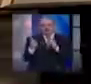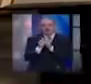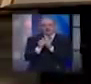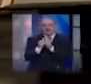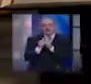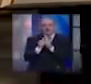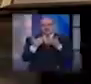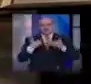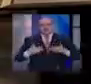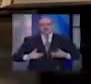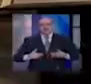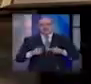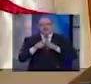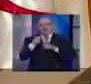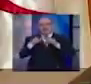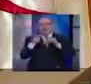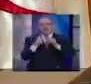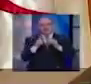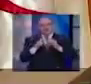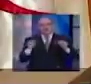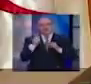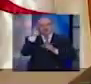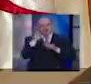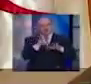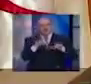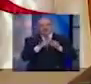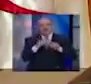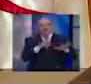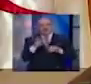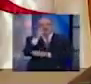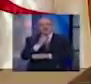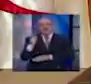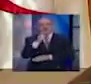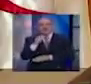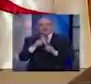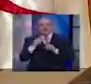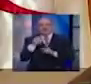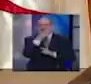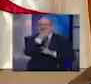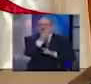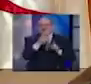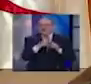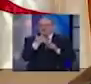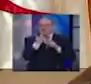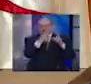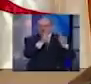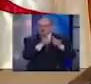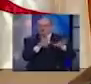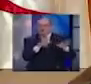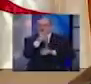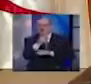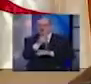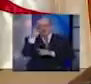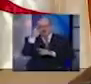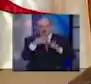Et toutes les céréales, parce qu'on n'importe pas que du blé. Nous n'importons pas que du blé. On importe beaucoup de choses. La facture des produits